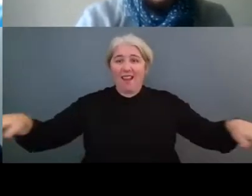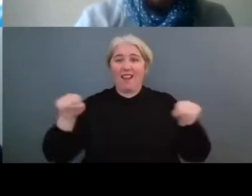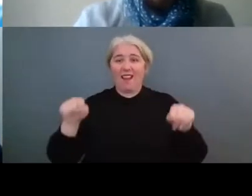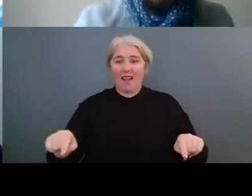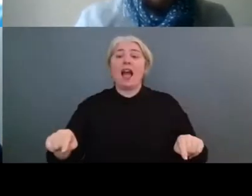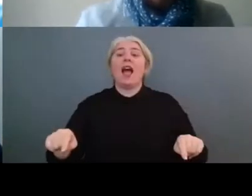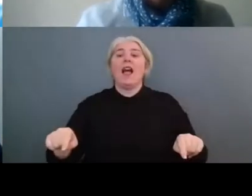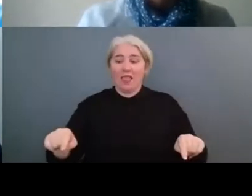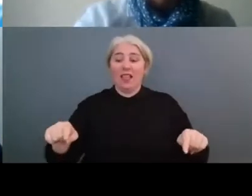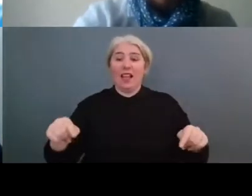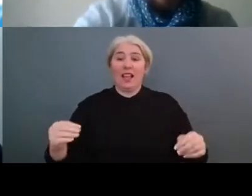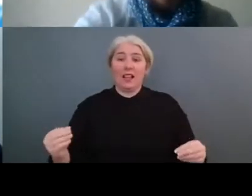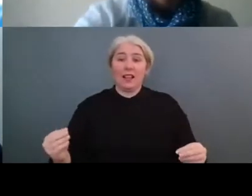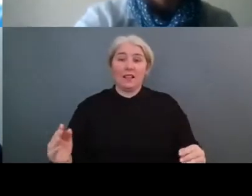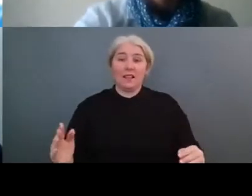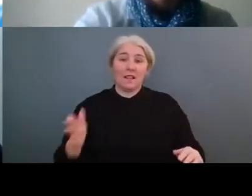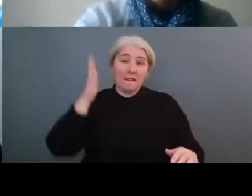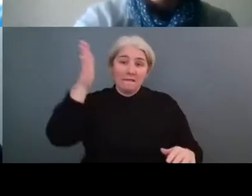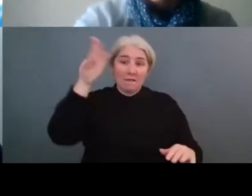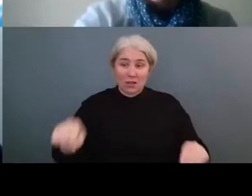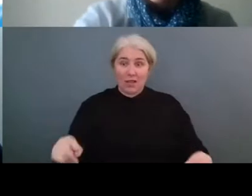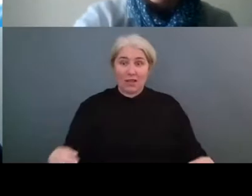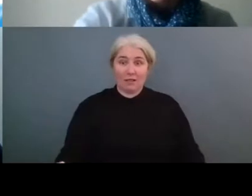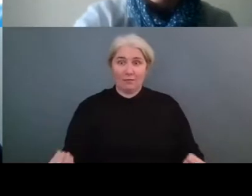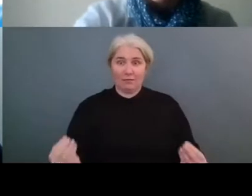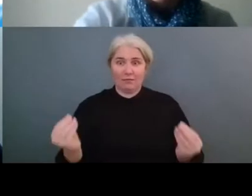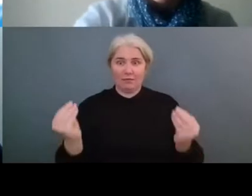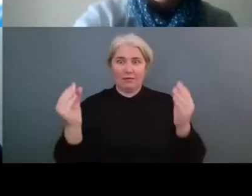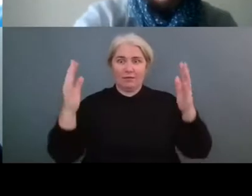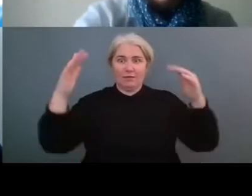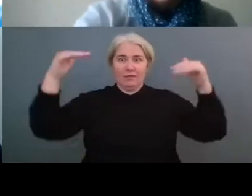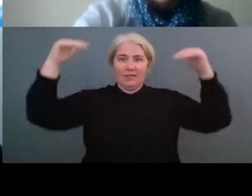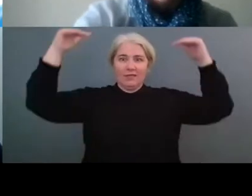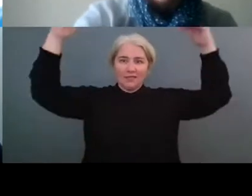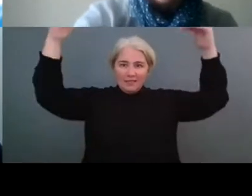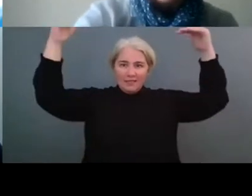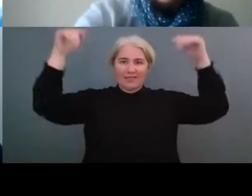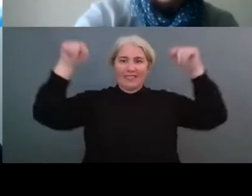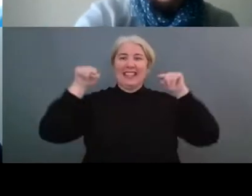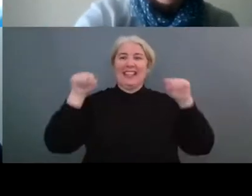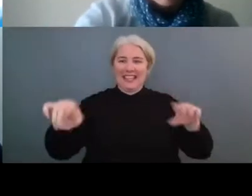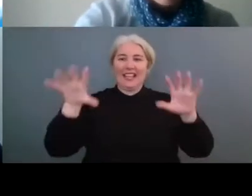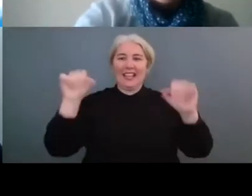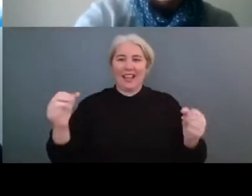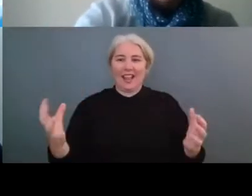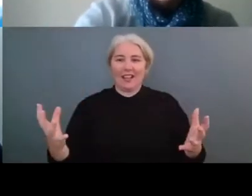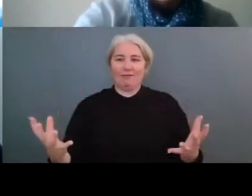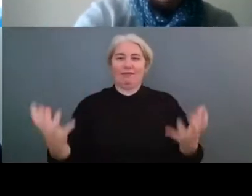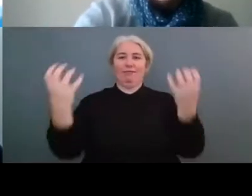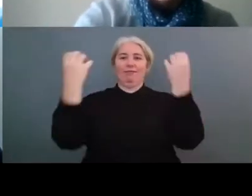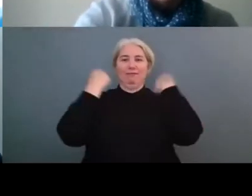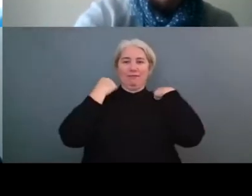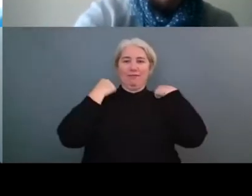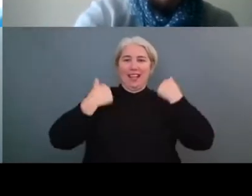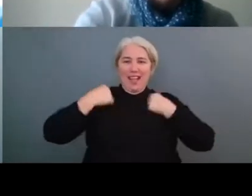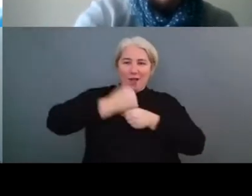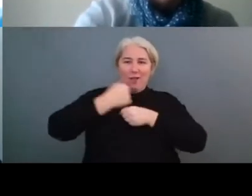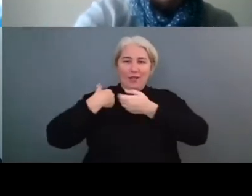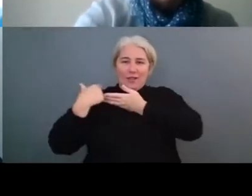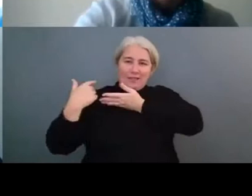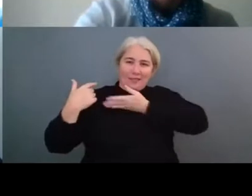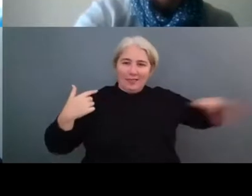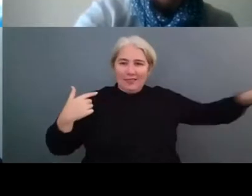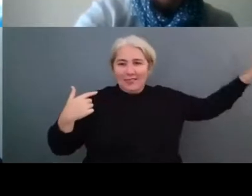le sujet. Mais en tout cas, cette idée, c'est le message un peu d'aujourd'hui, c'est de se dire on a une dimension un peu collective, on a voilà, un socle